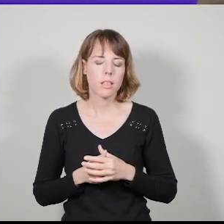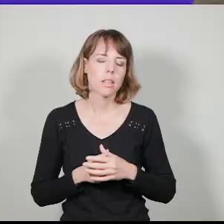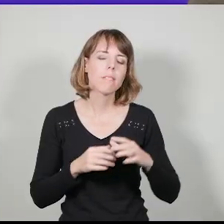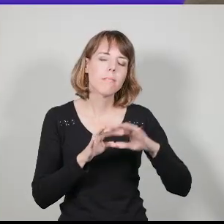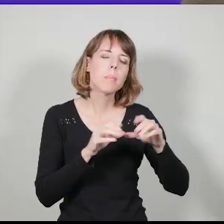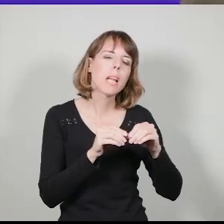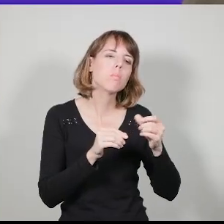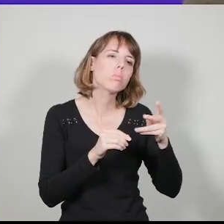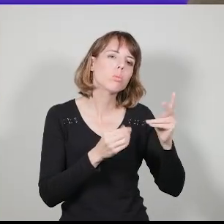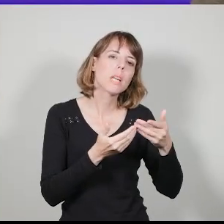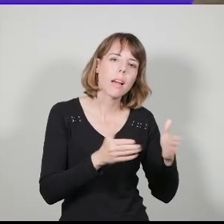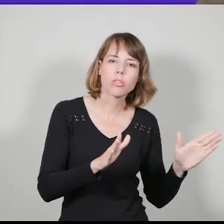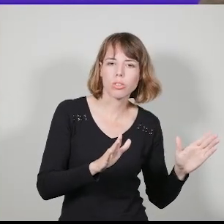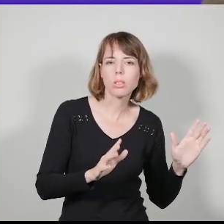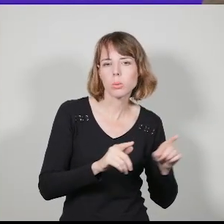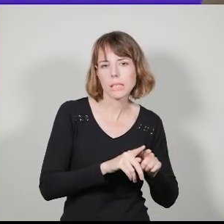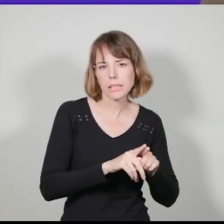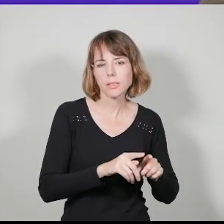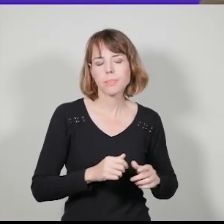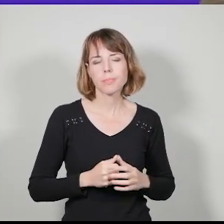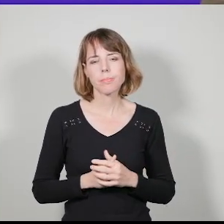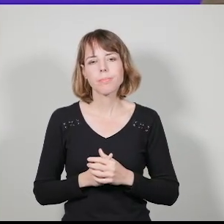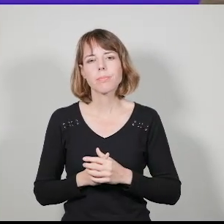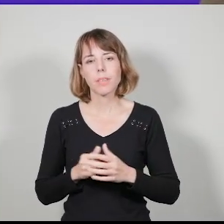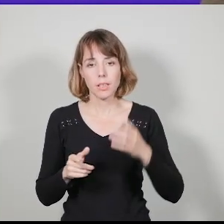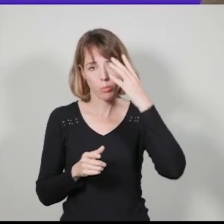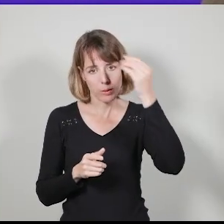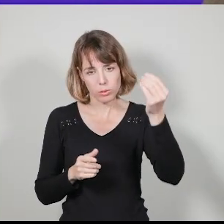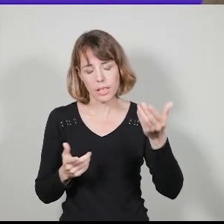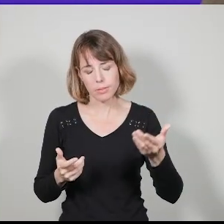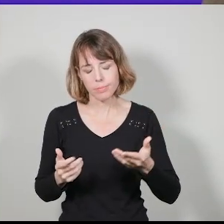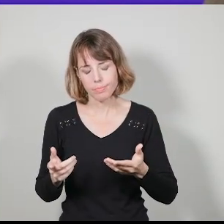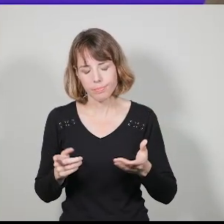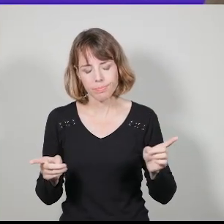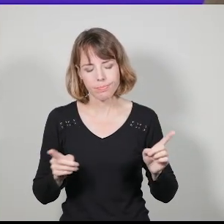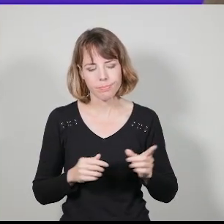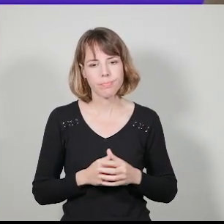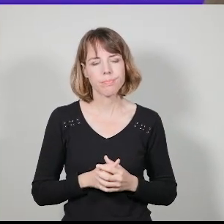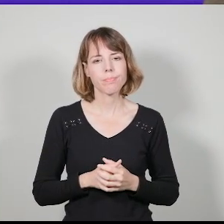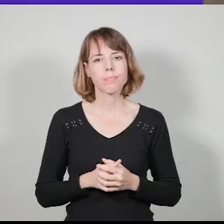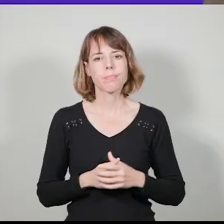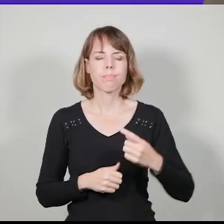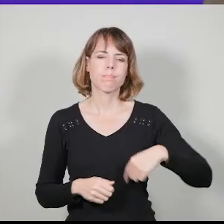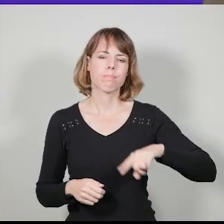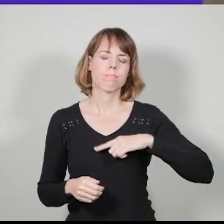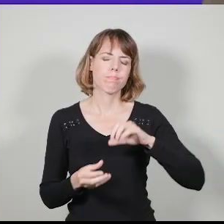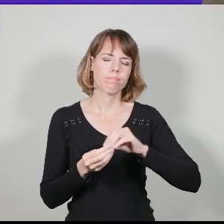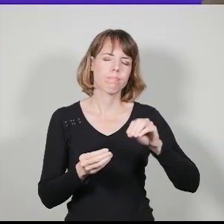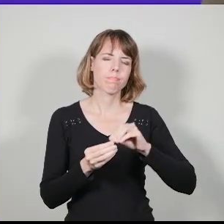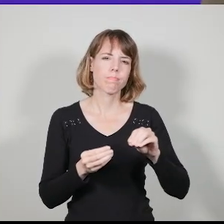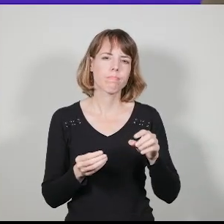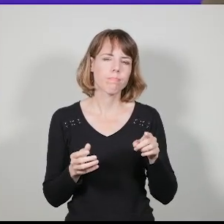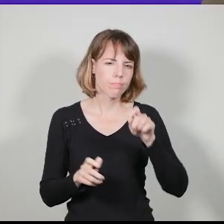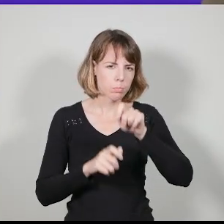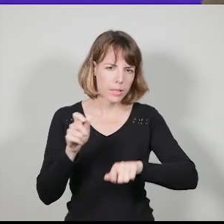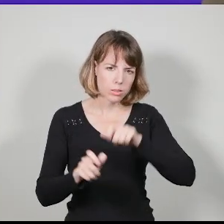d'ailleurs, on pourrait dire quand même, et l'aide professionnelle. Et nous, on a questionné, effectivement, déjà, quand les